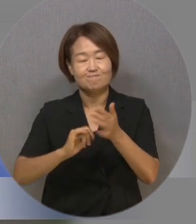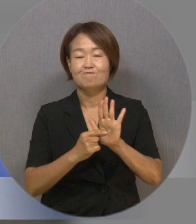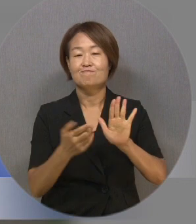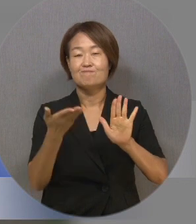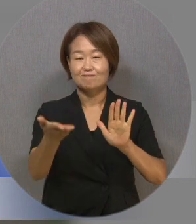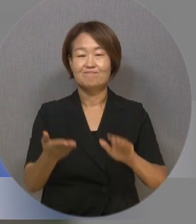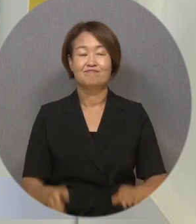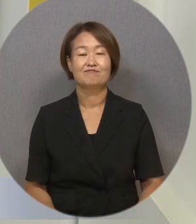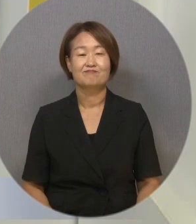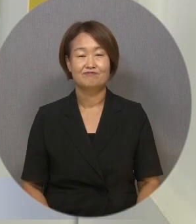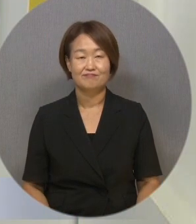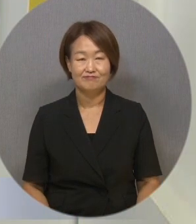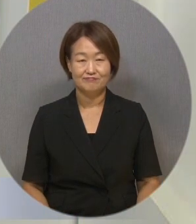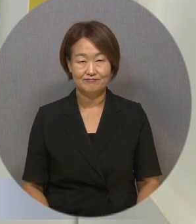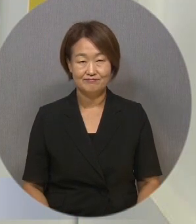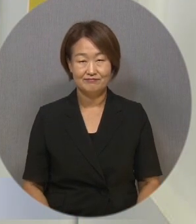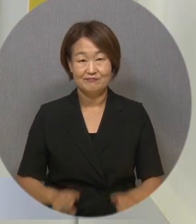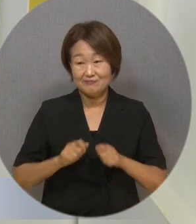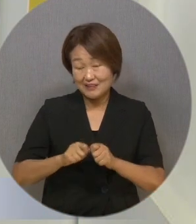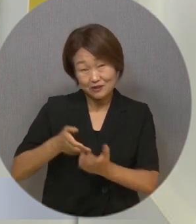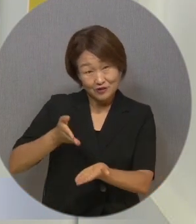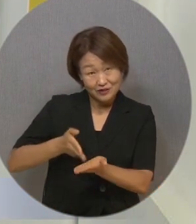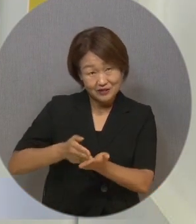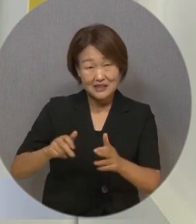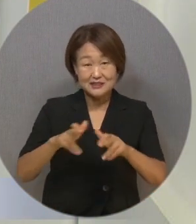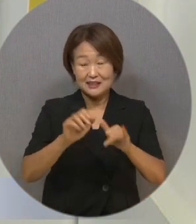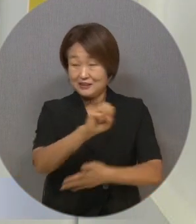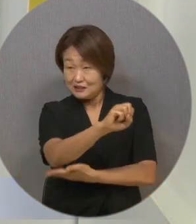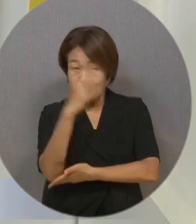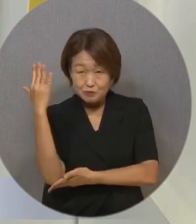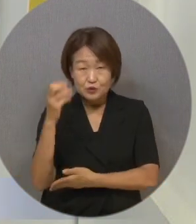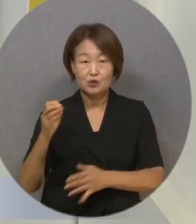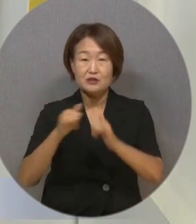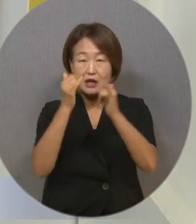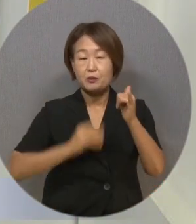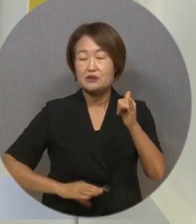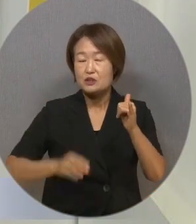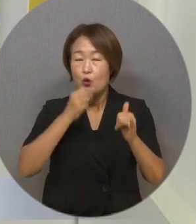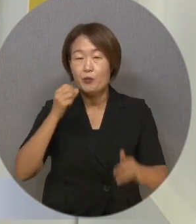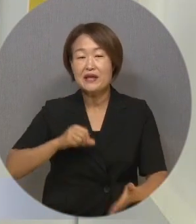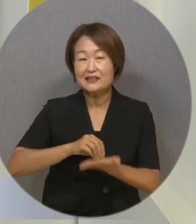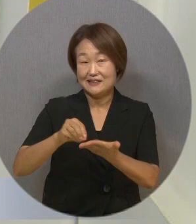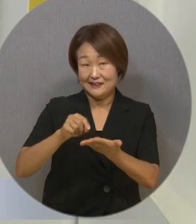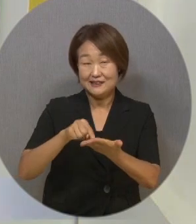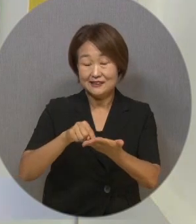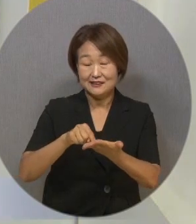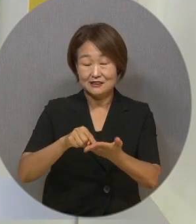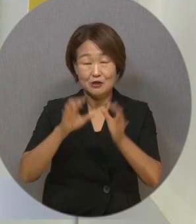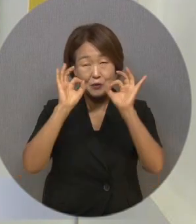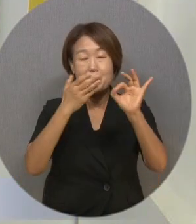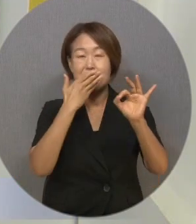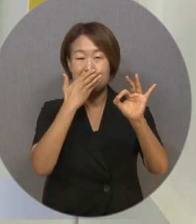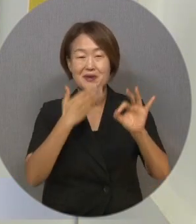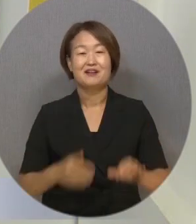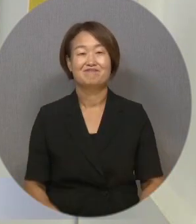밝혔습니다 더 자세한 뉴스는 장애인 신문과 웰페어뉴스 홈페이지를 통해 확인할 수 있습니다